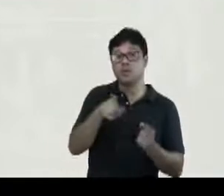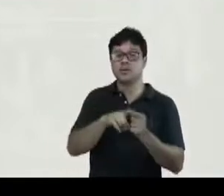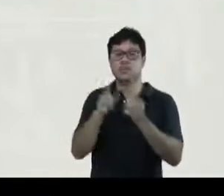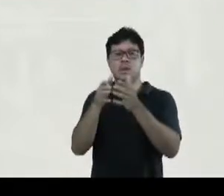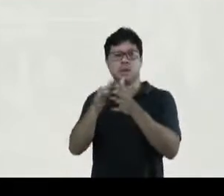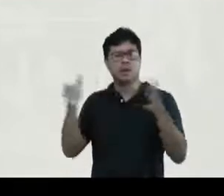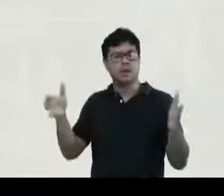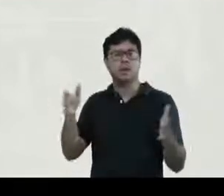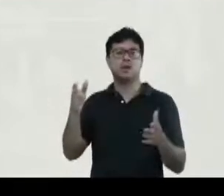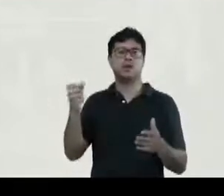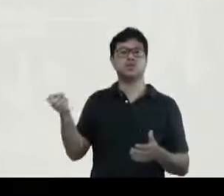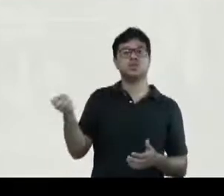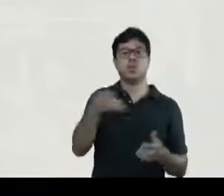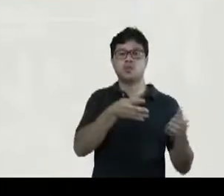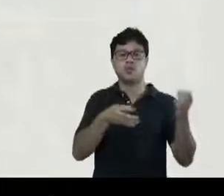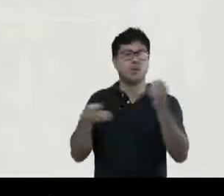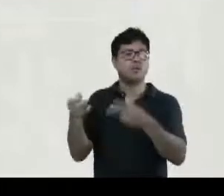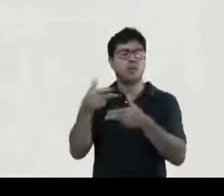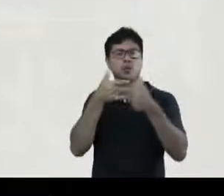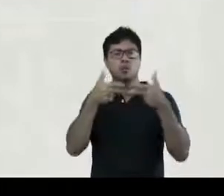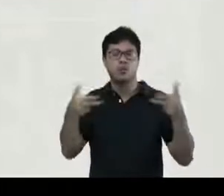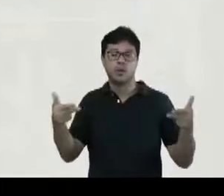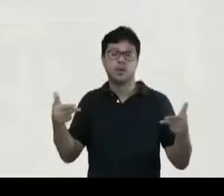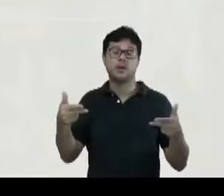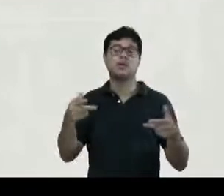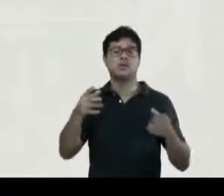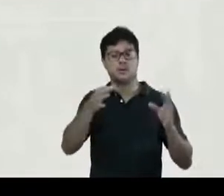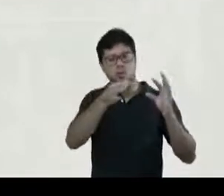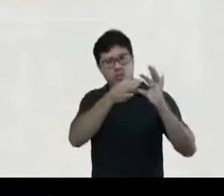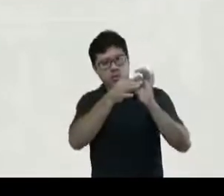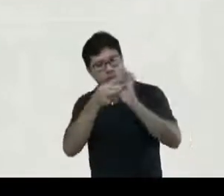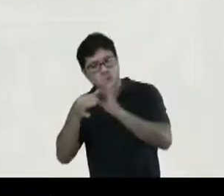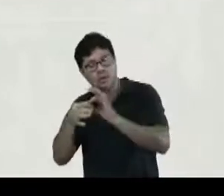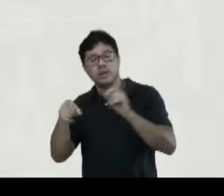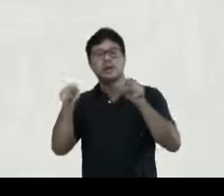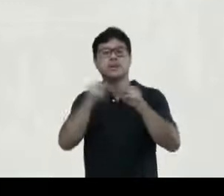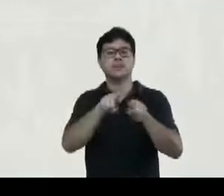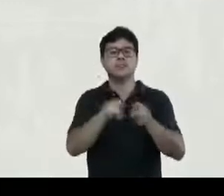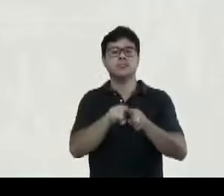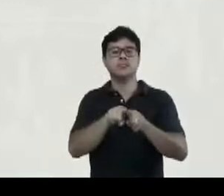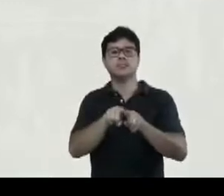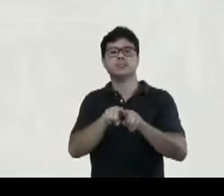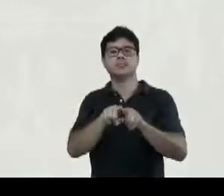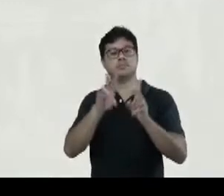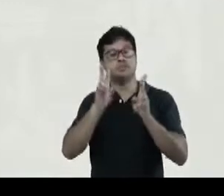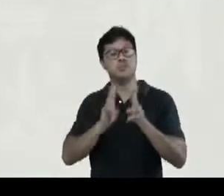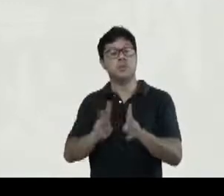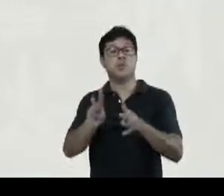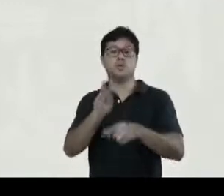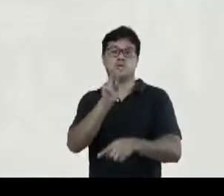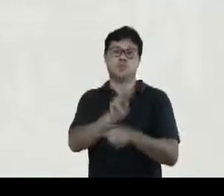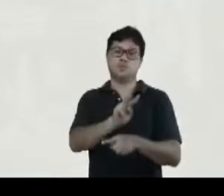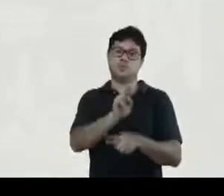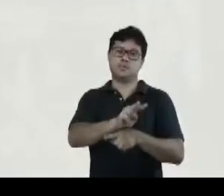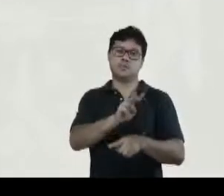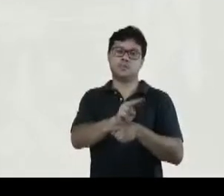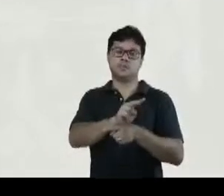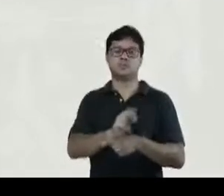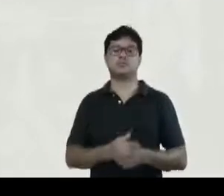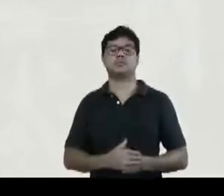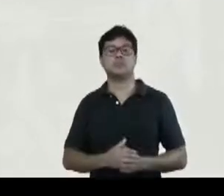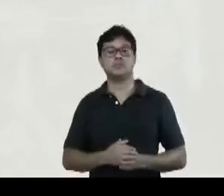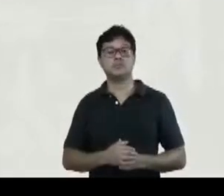werden, kontextualisiert sind und erhalten bleiben. Es sind oft genug